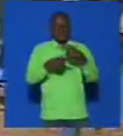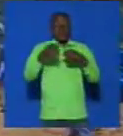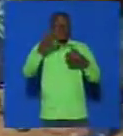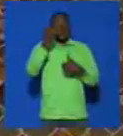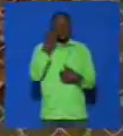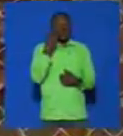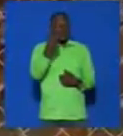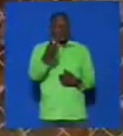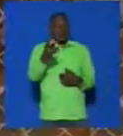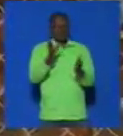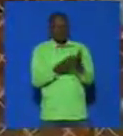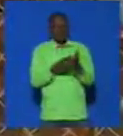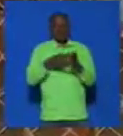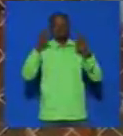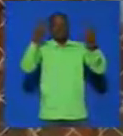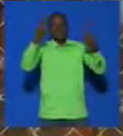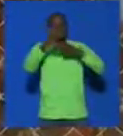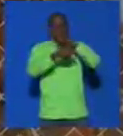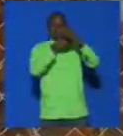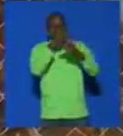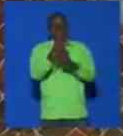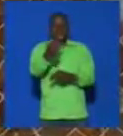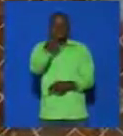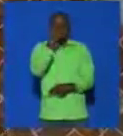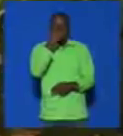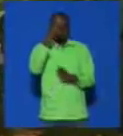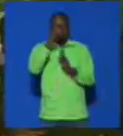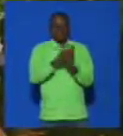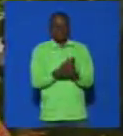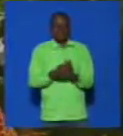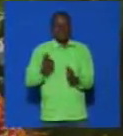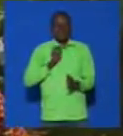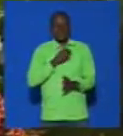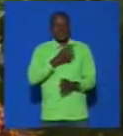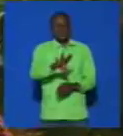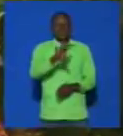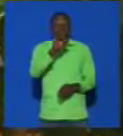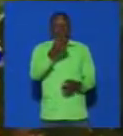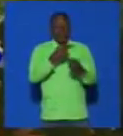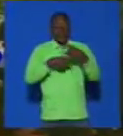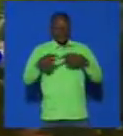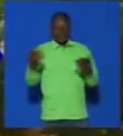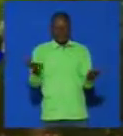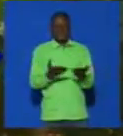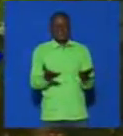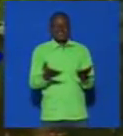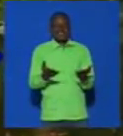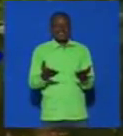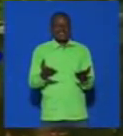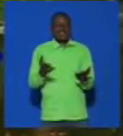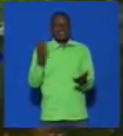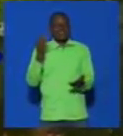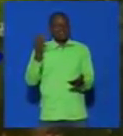à l'école du champion national de la nutrition nous avons fait le choix définis ici c'est le larlé